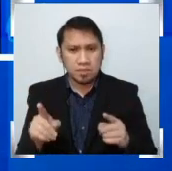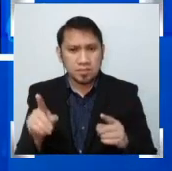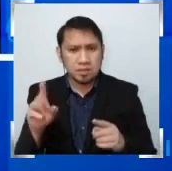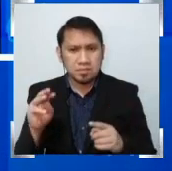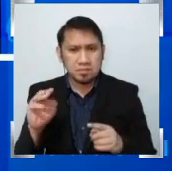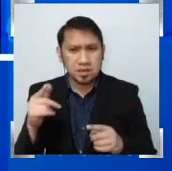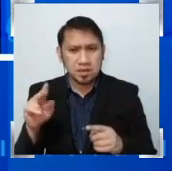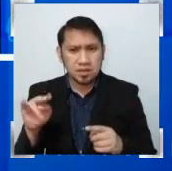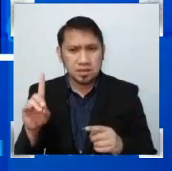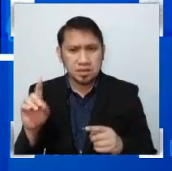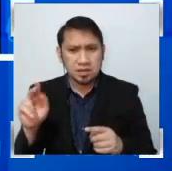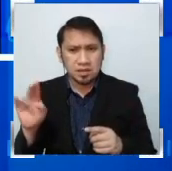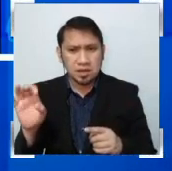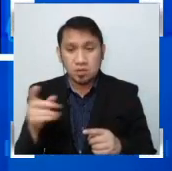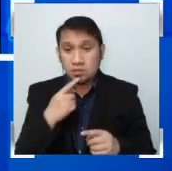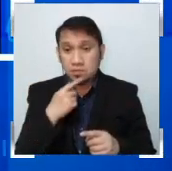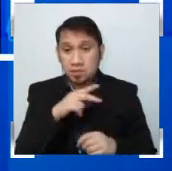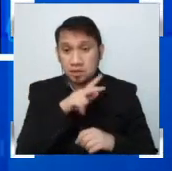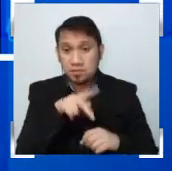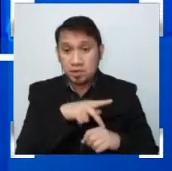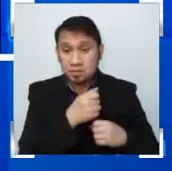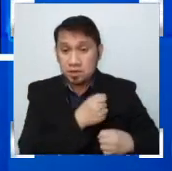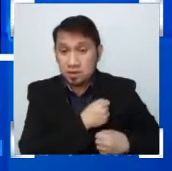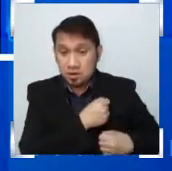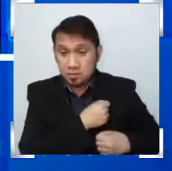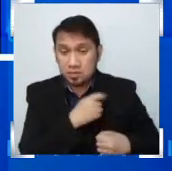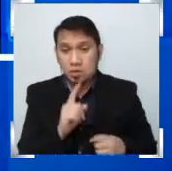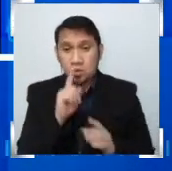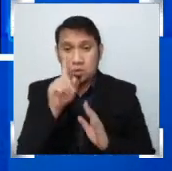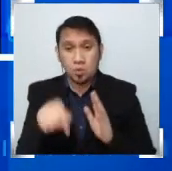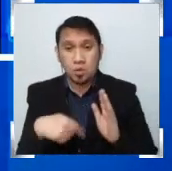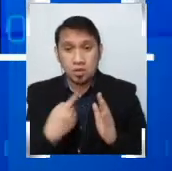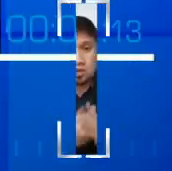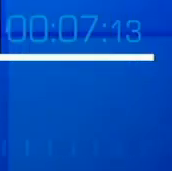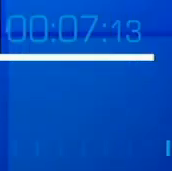sa Philippine Army, tumagal ng isang oras ang engkwentro nila